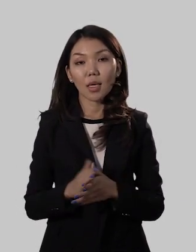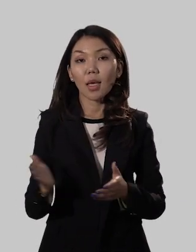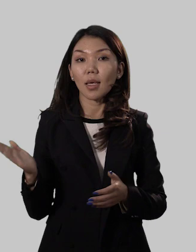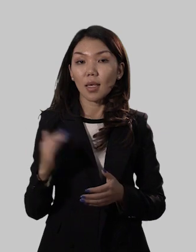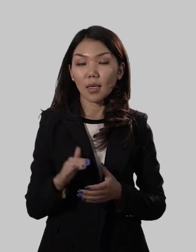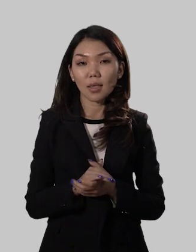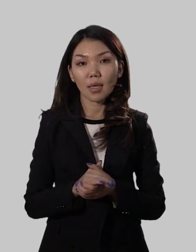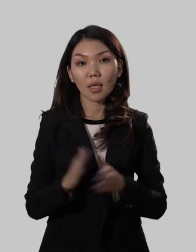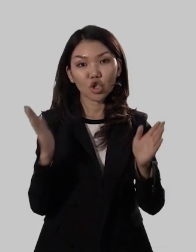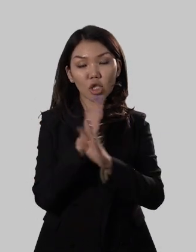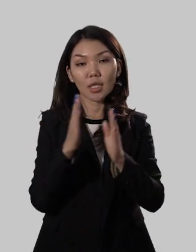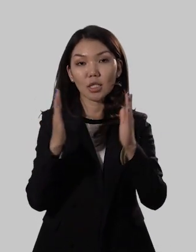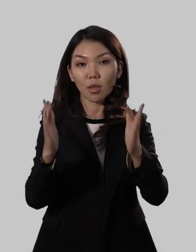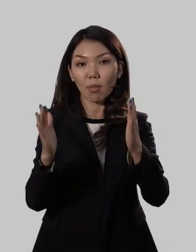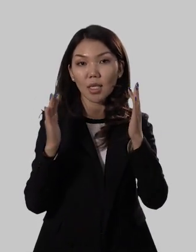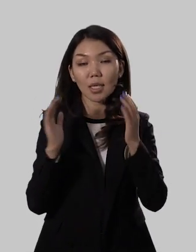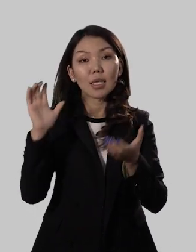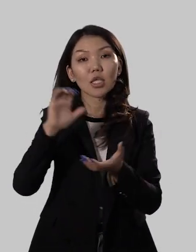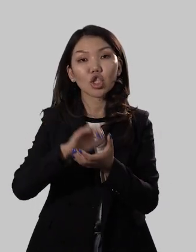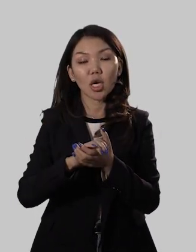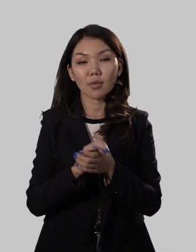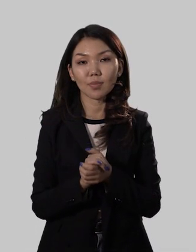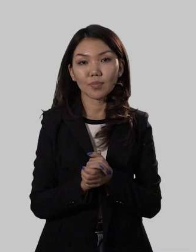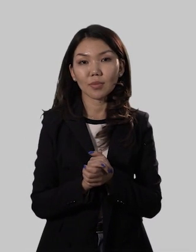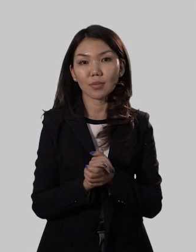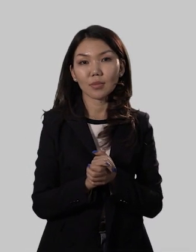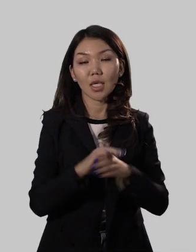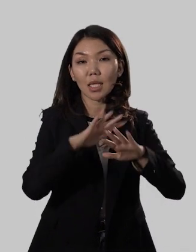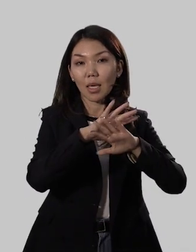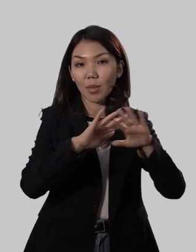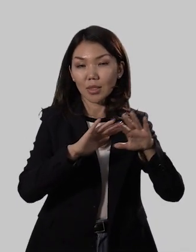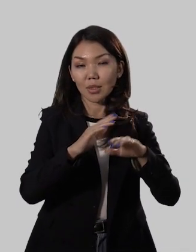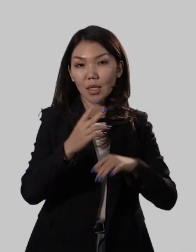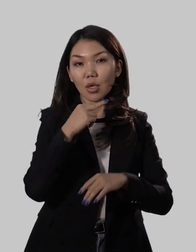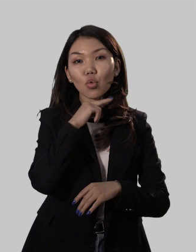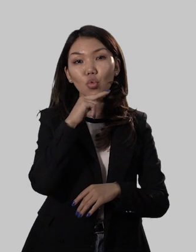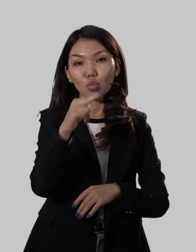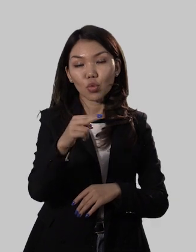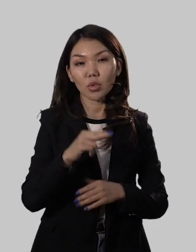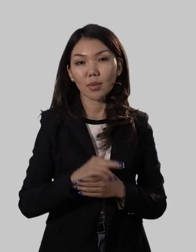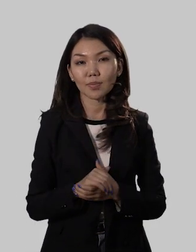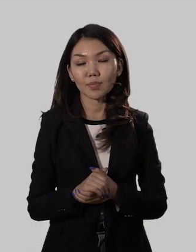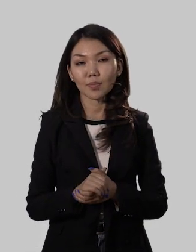Балдар, келгиле, жаратылыш парктары менен таанышабыз. Таблицага көңүл бургула.